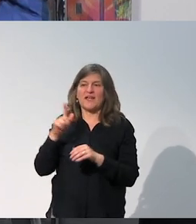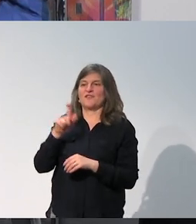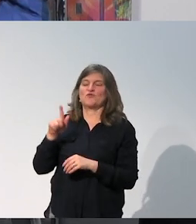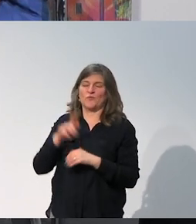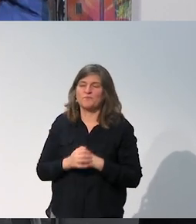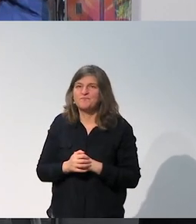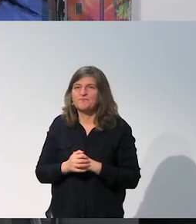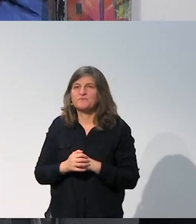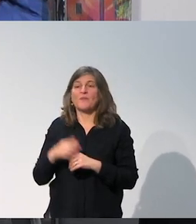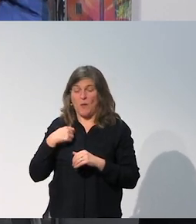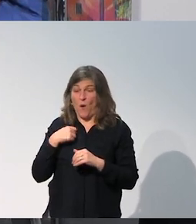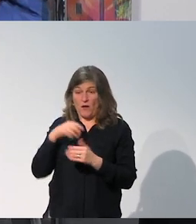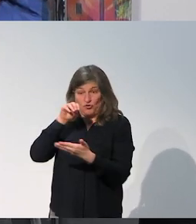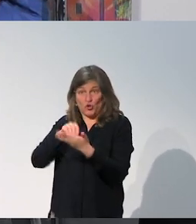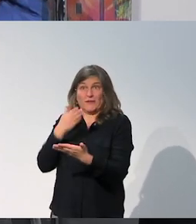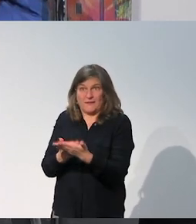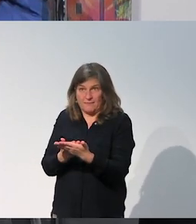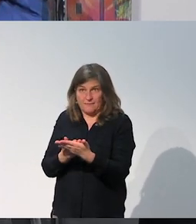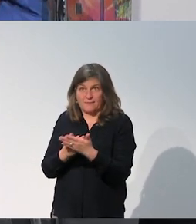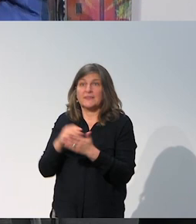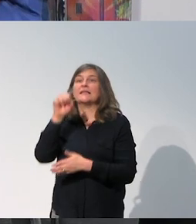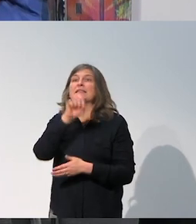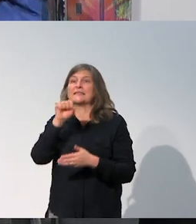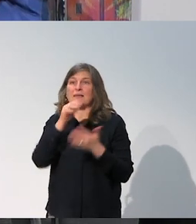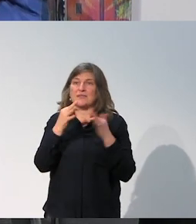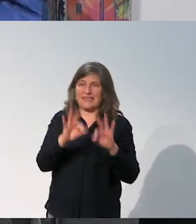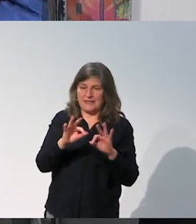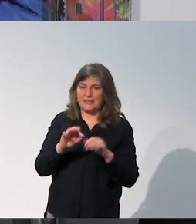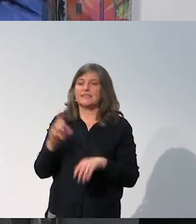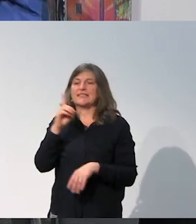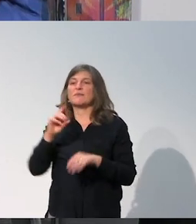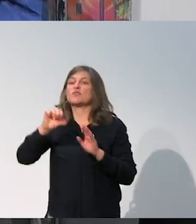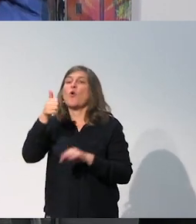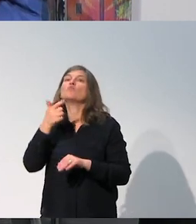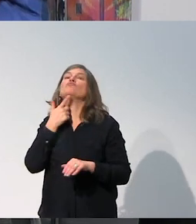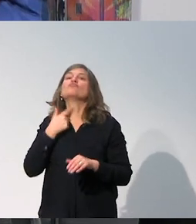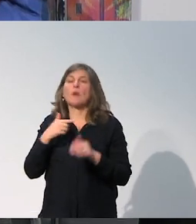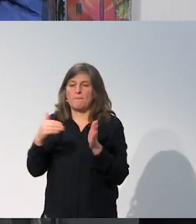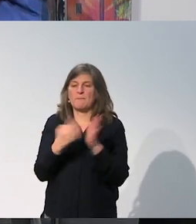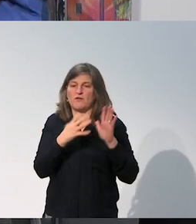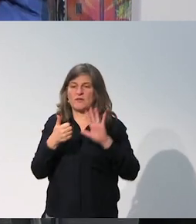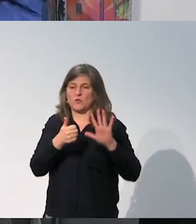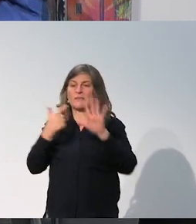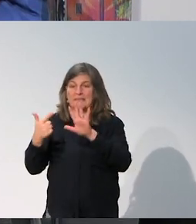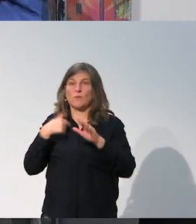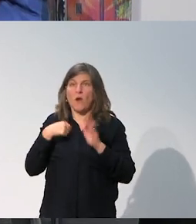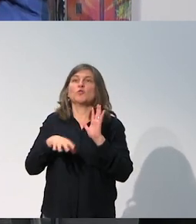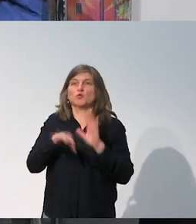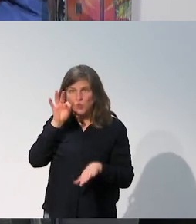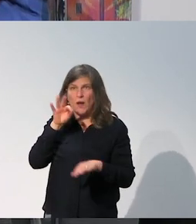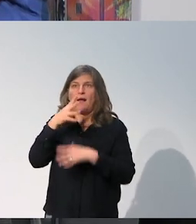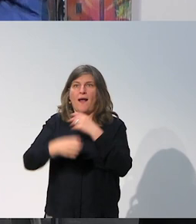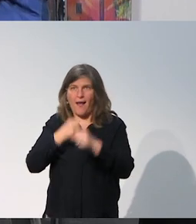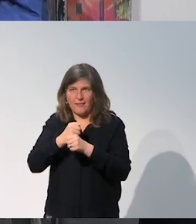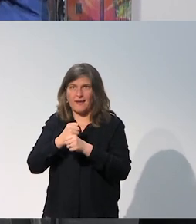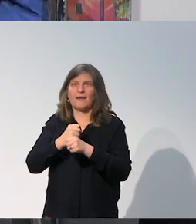date. D'emblée, samedi 10, dimanche 11 juin 1967, j'ai choisi 67, j'ai choisi